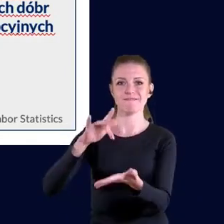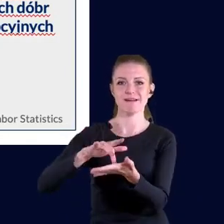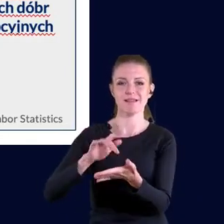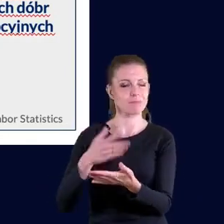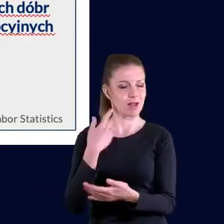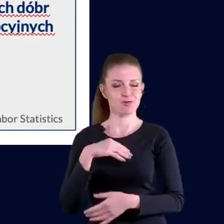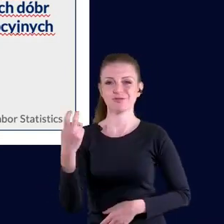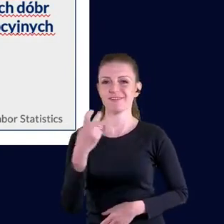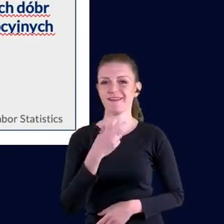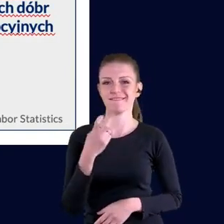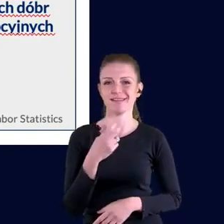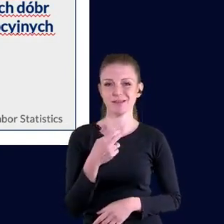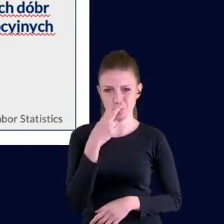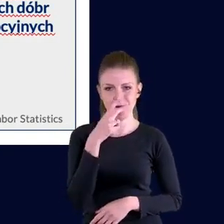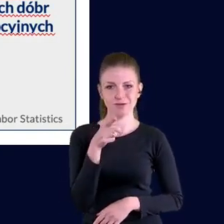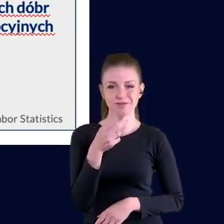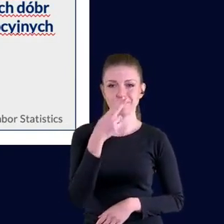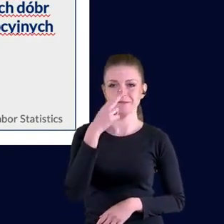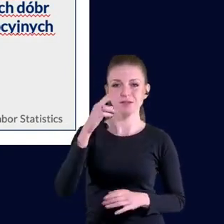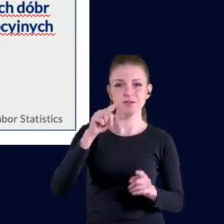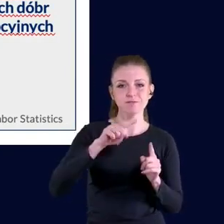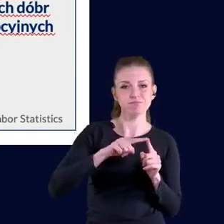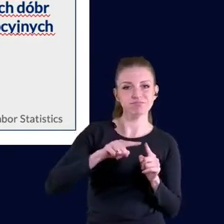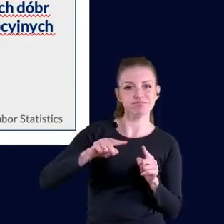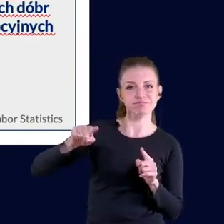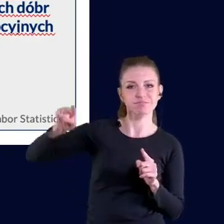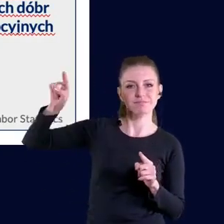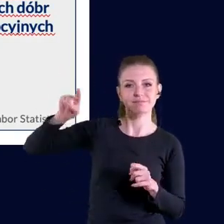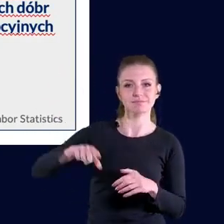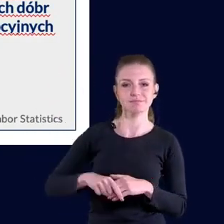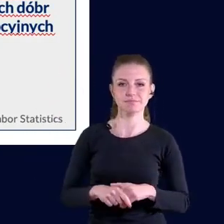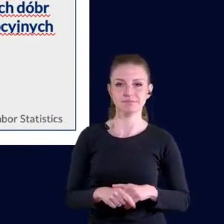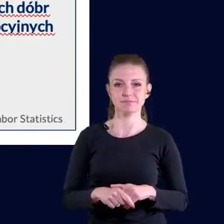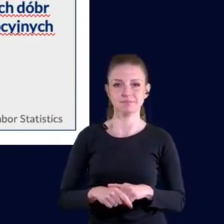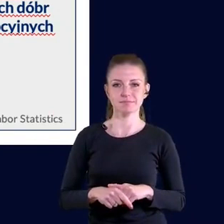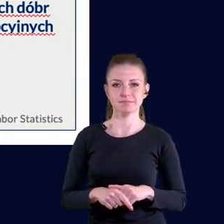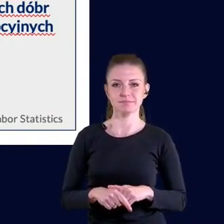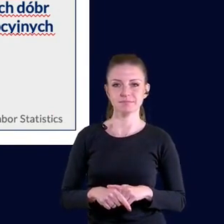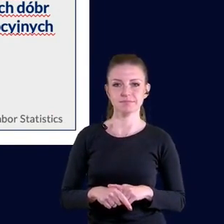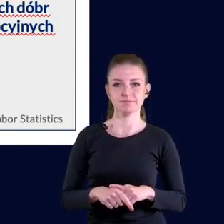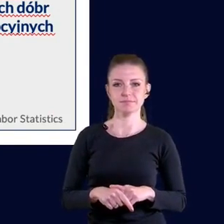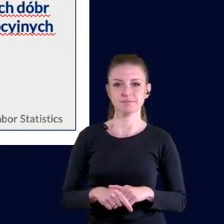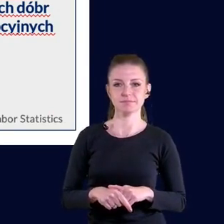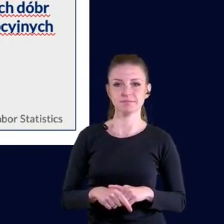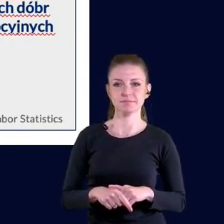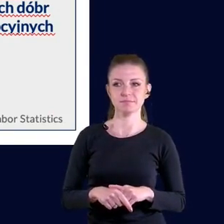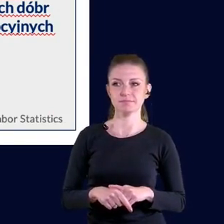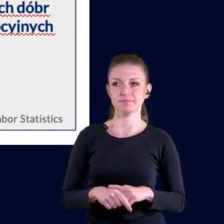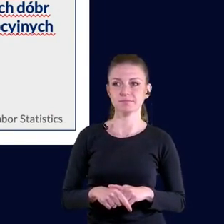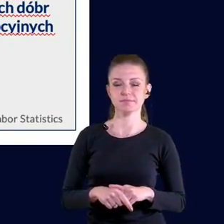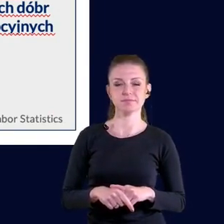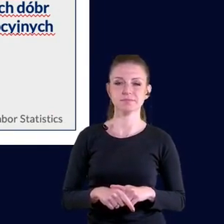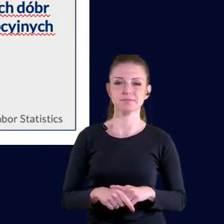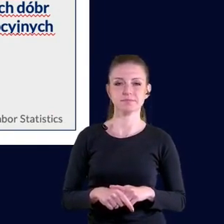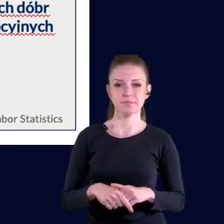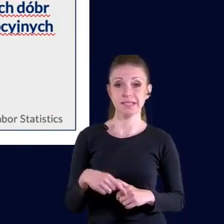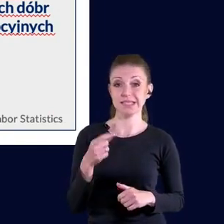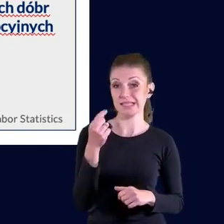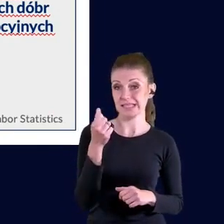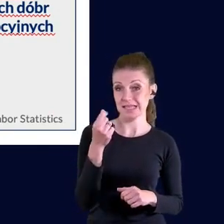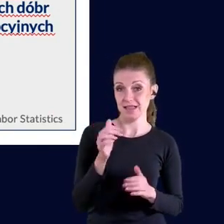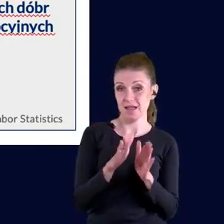zdaniem Ciekawe zjawisko które państwo widzą na na tym wykresie które pokazuje wzrost cen